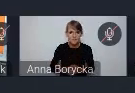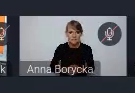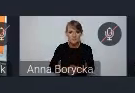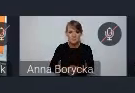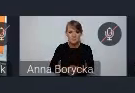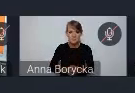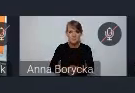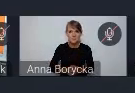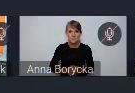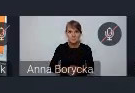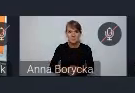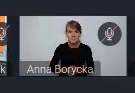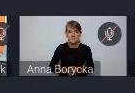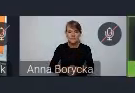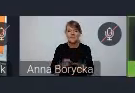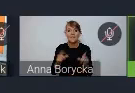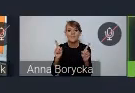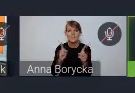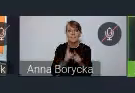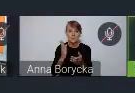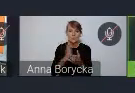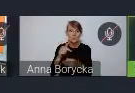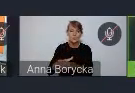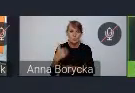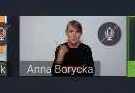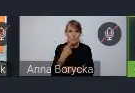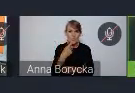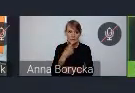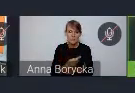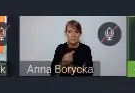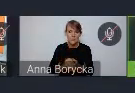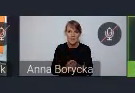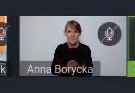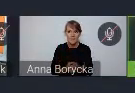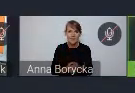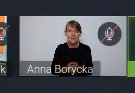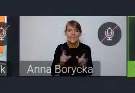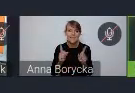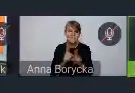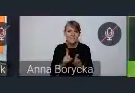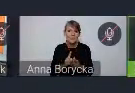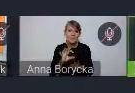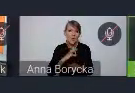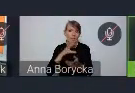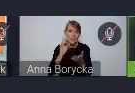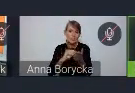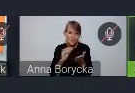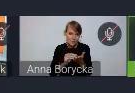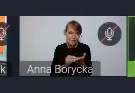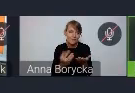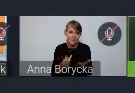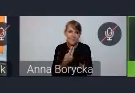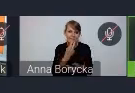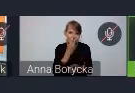I oczywiście tutaj już wcześniej była mowa, takim z własnego doświadczenia też mogę się podzielić. Bardzo